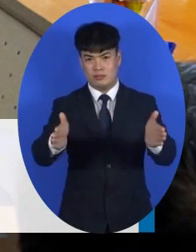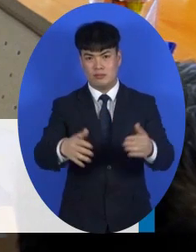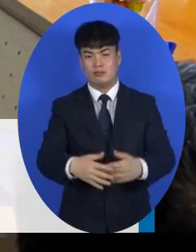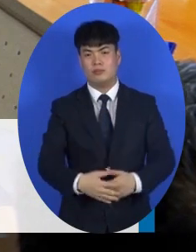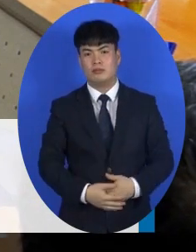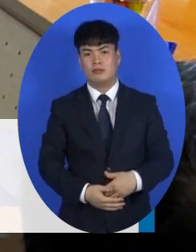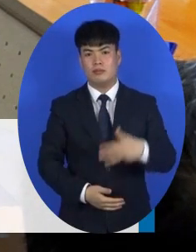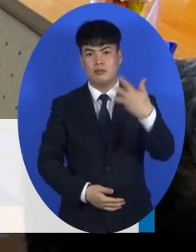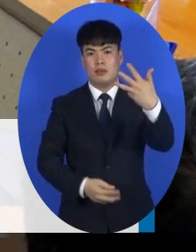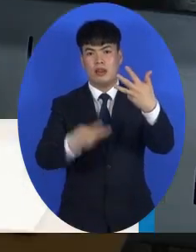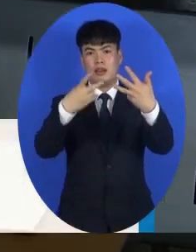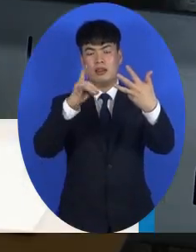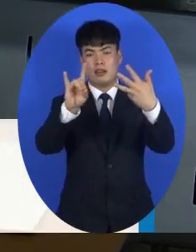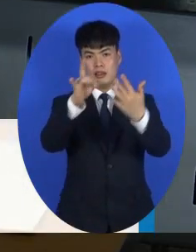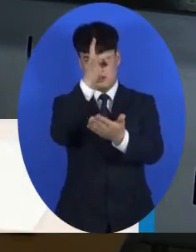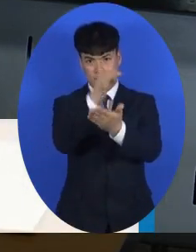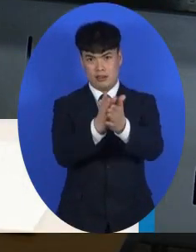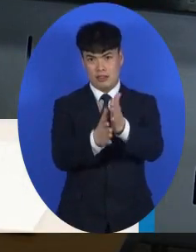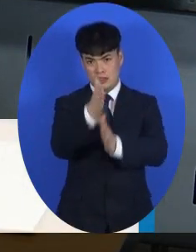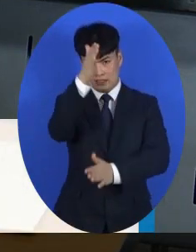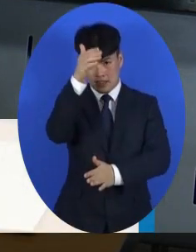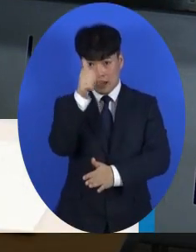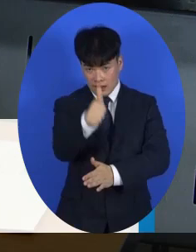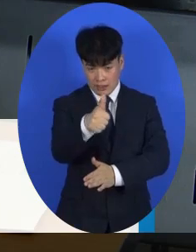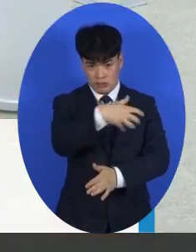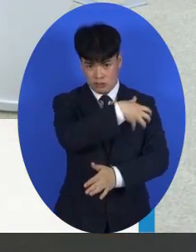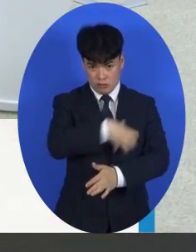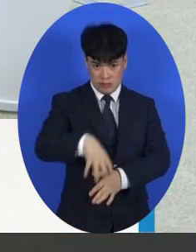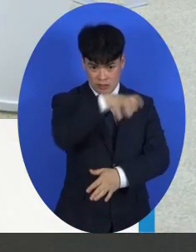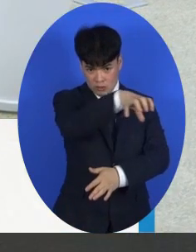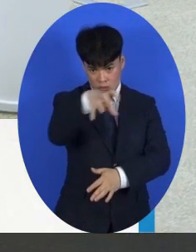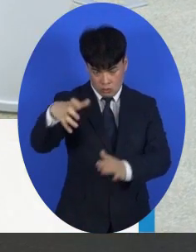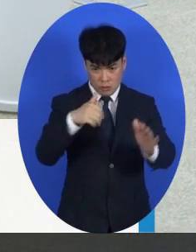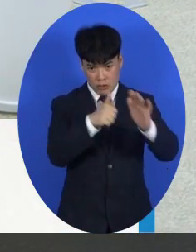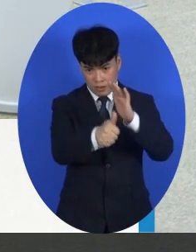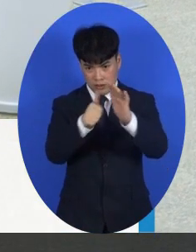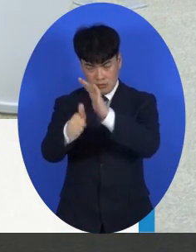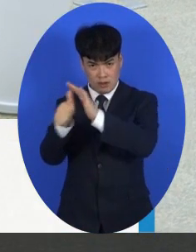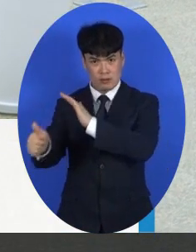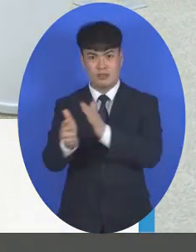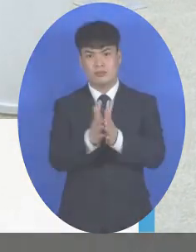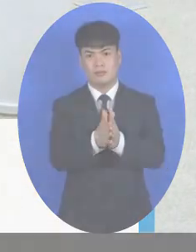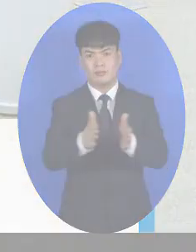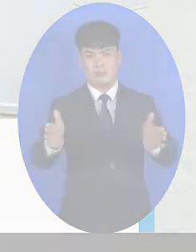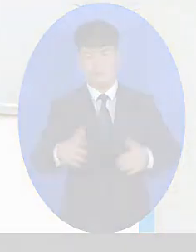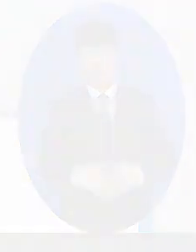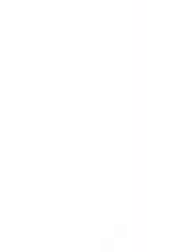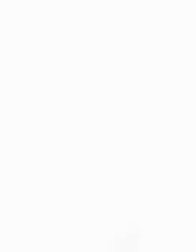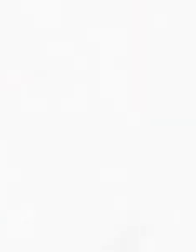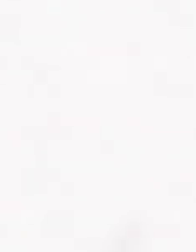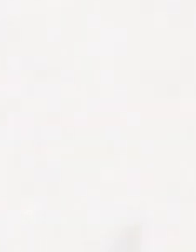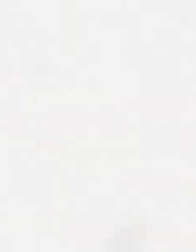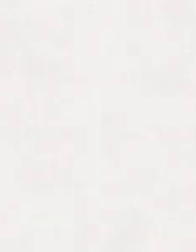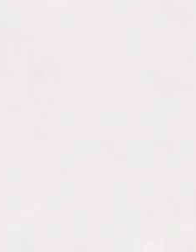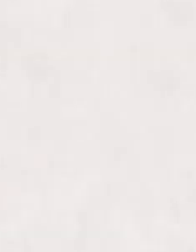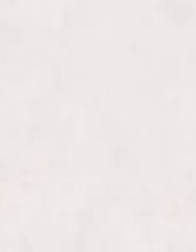민선 7기 제8대 천안시장의 읍면동 방문이 진행됐습니다. 이상 주요 뉴스였습니다.